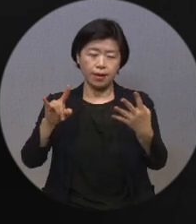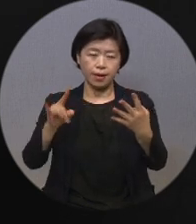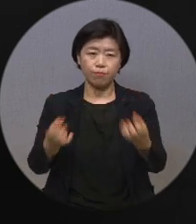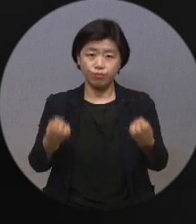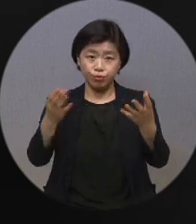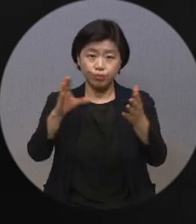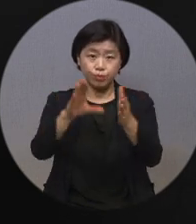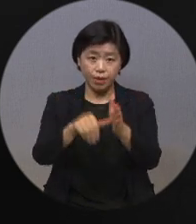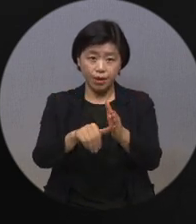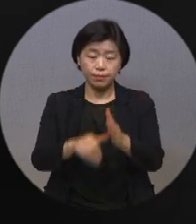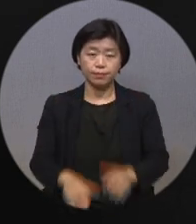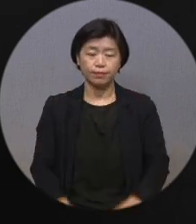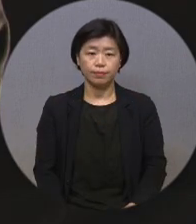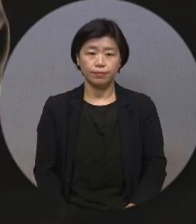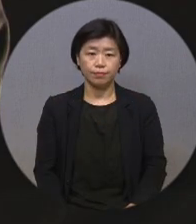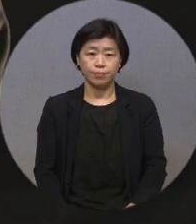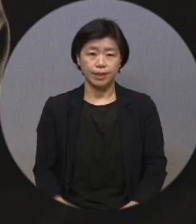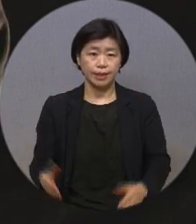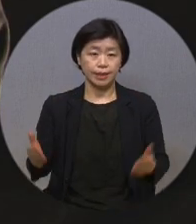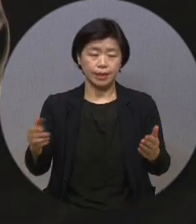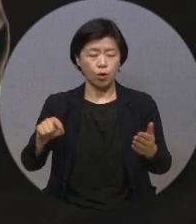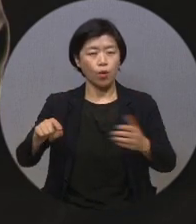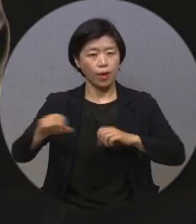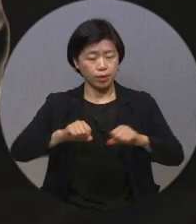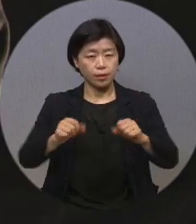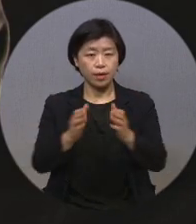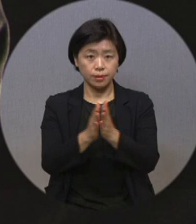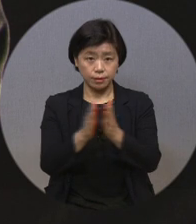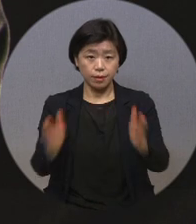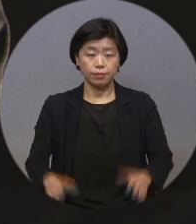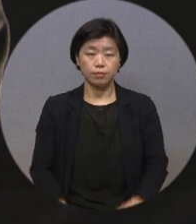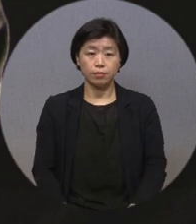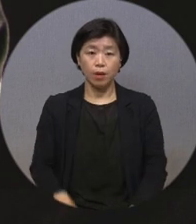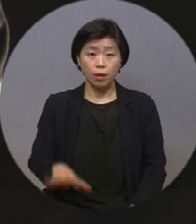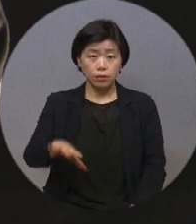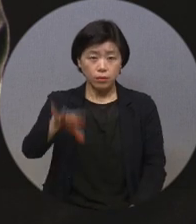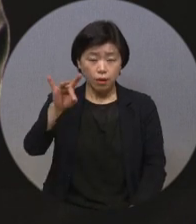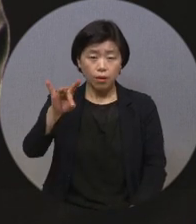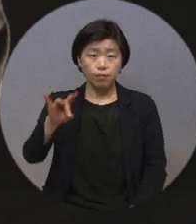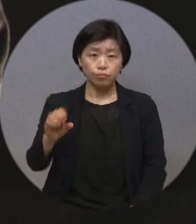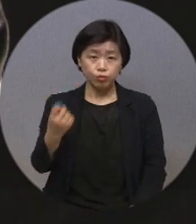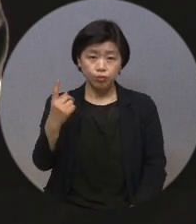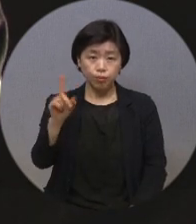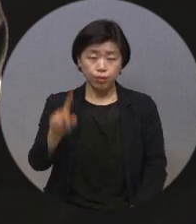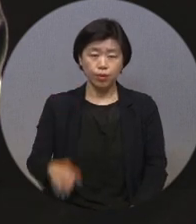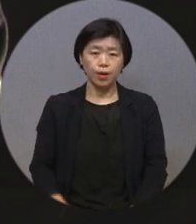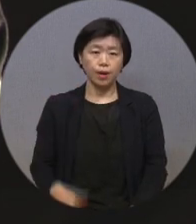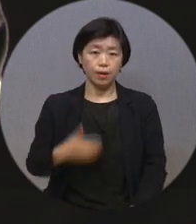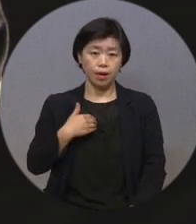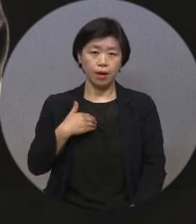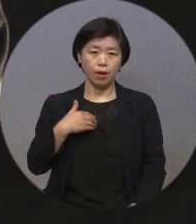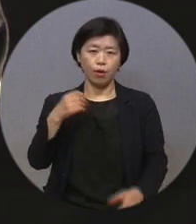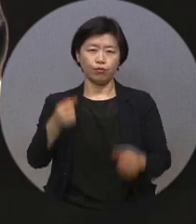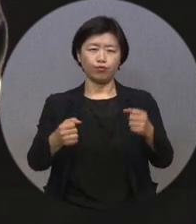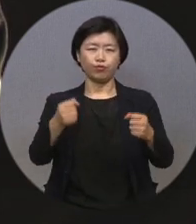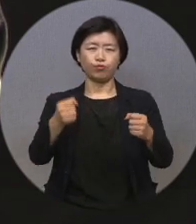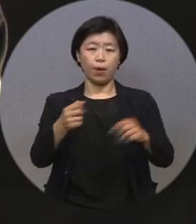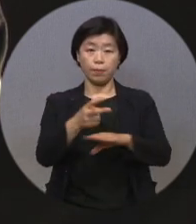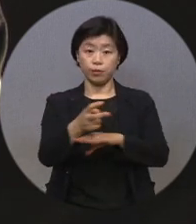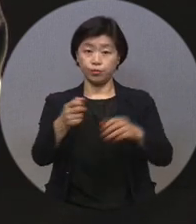할 때겠는데 쉬는 날그 태극기를 무료로